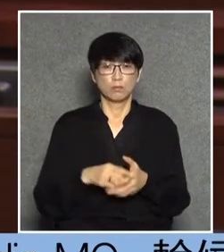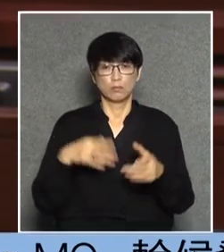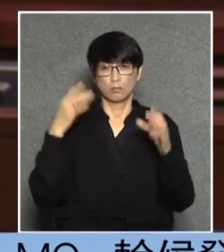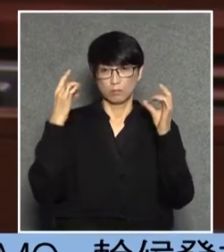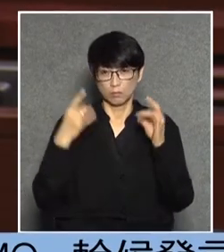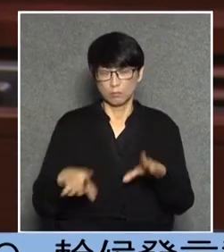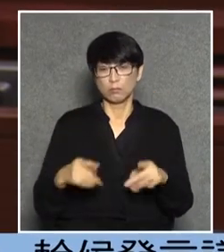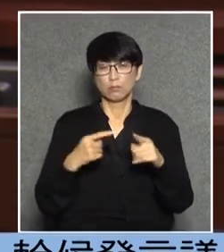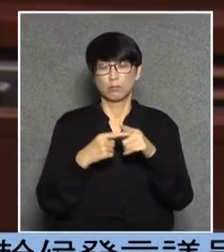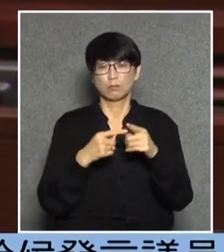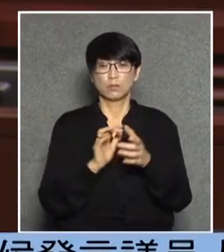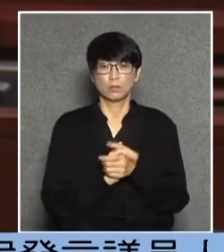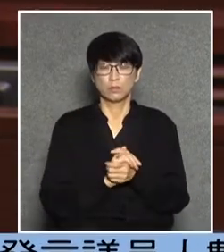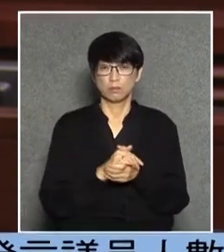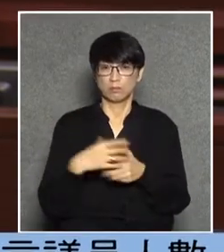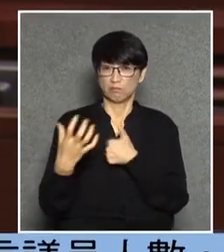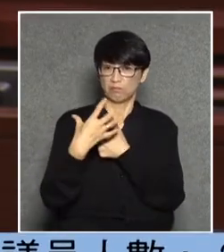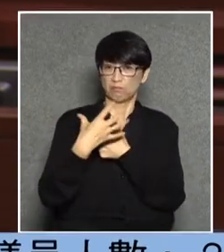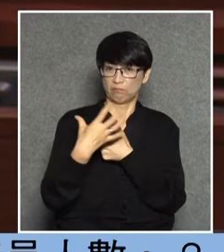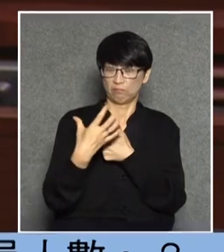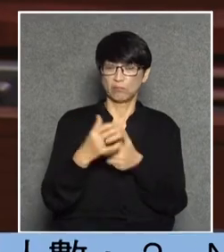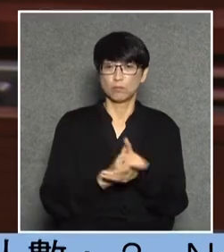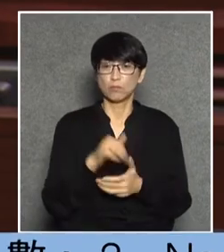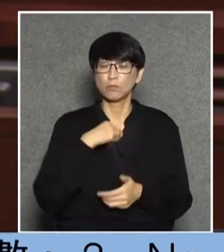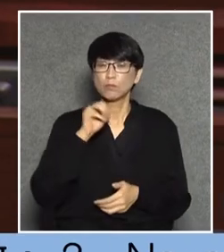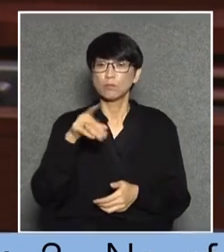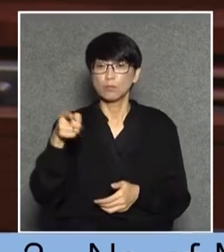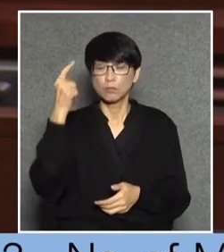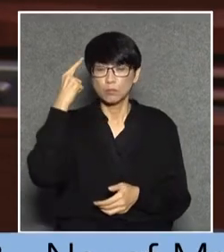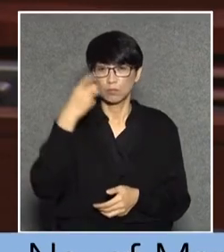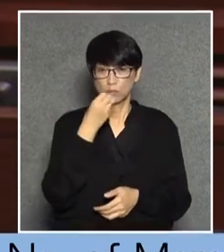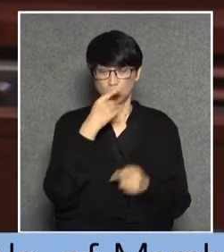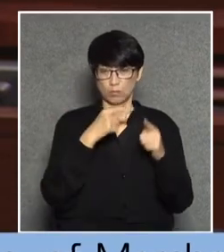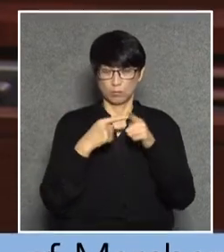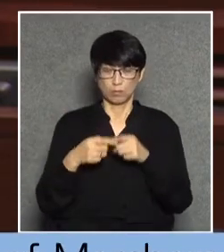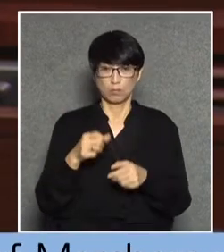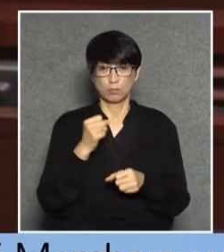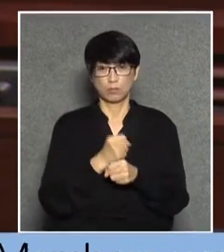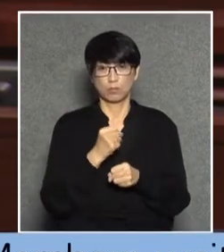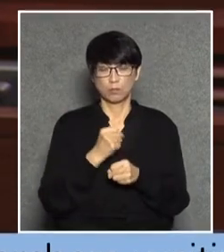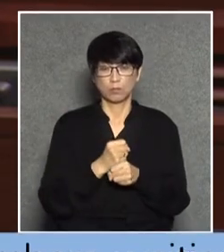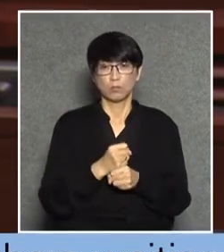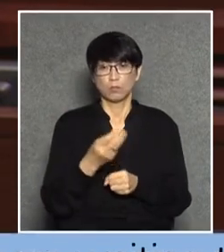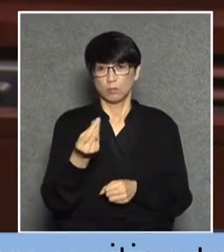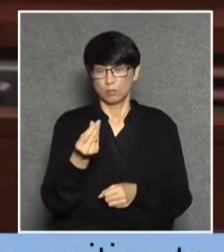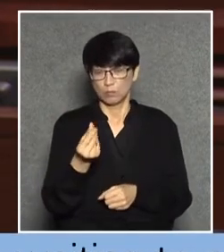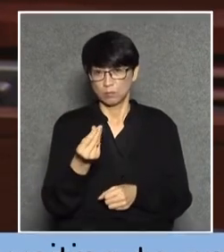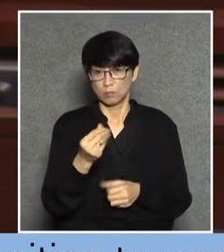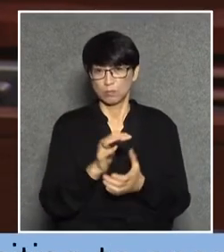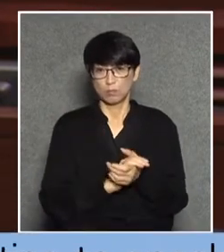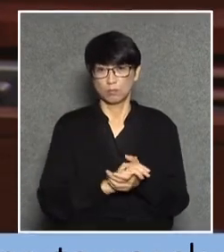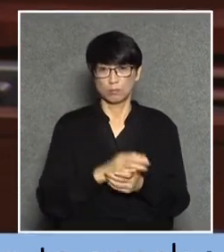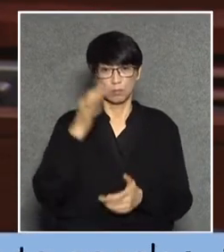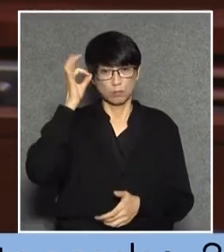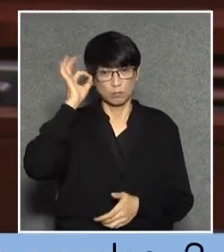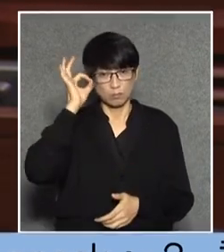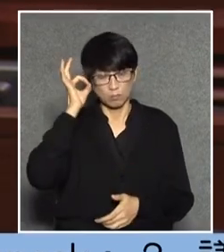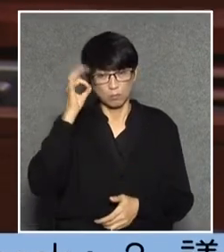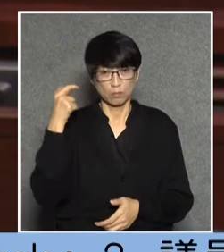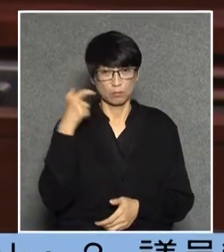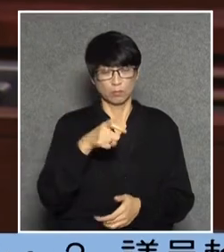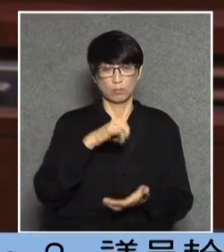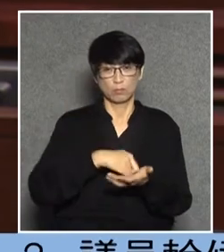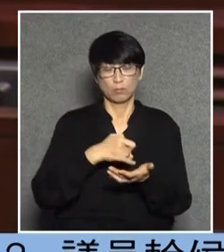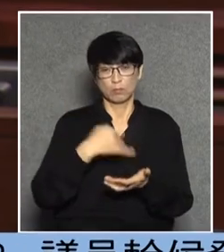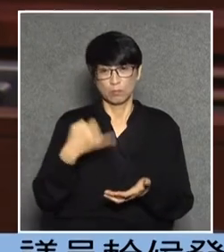我哋啊！我话俾佢听，我哋香港人做嘅财富。有啲人穷到纳唔到税，冇